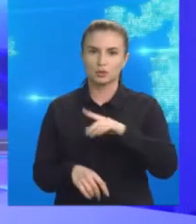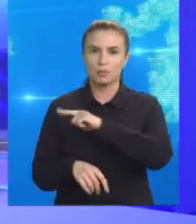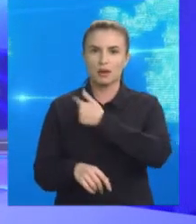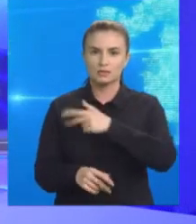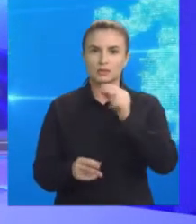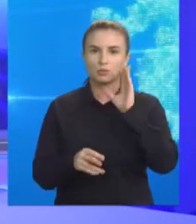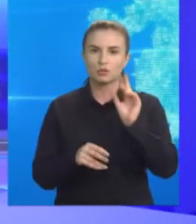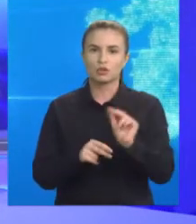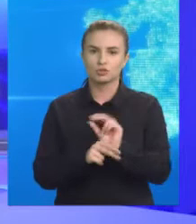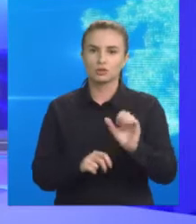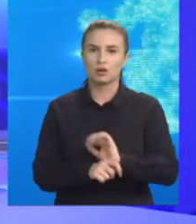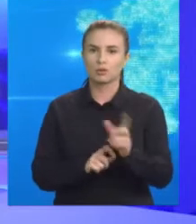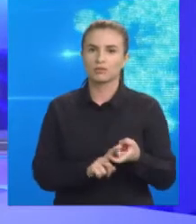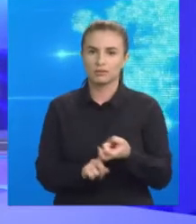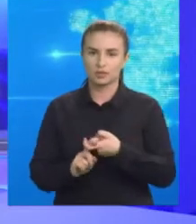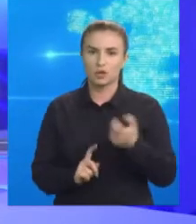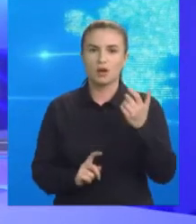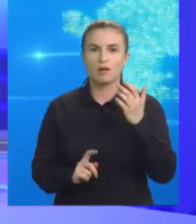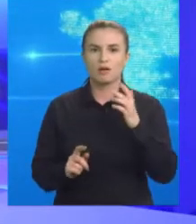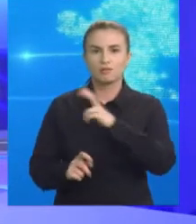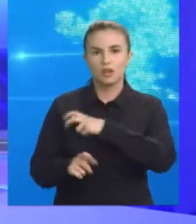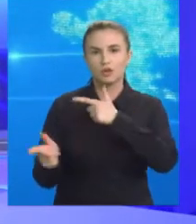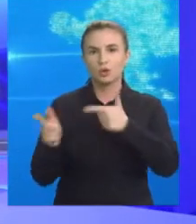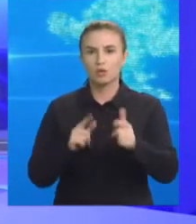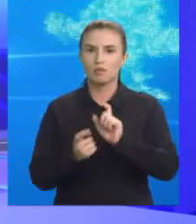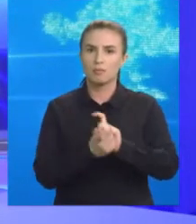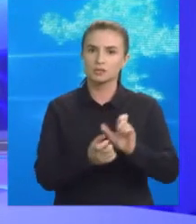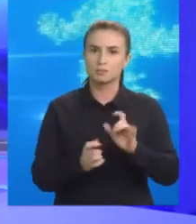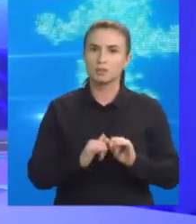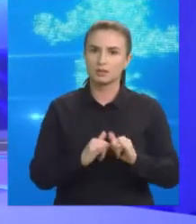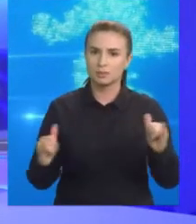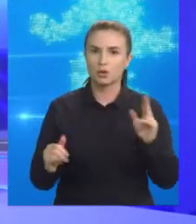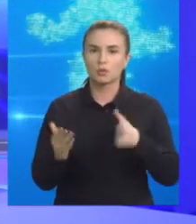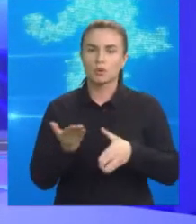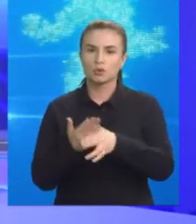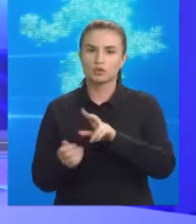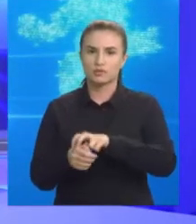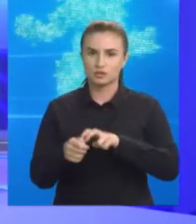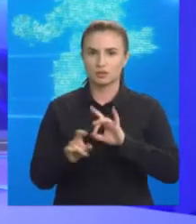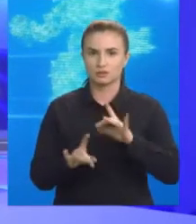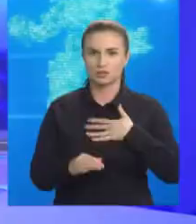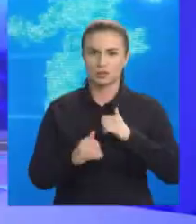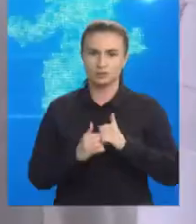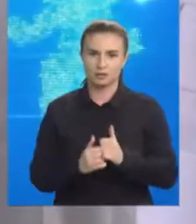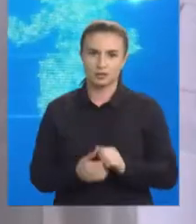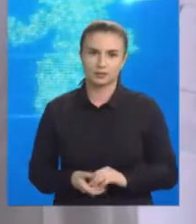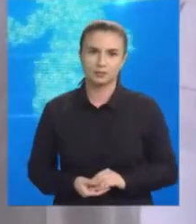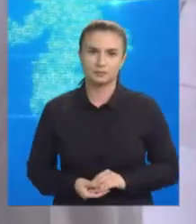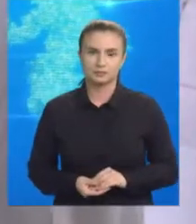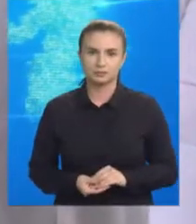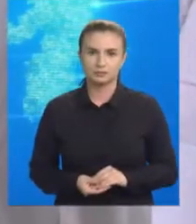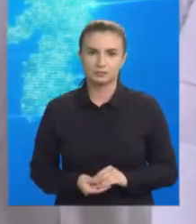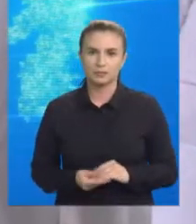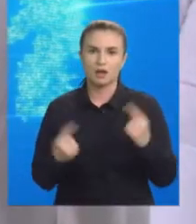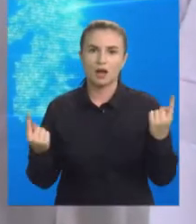больных с COVID-19. Насколько врачи готовы к борьбе с пандемией и кто поможет самим докторам? Владислав Чухров расскажет. Огромное